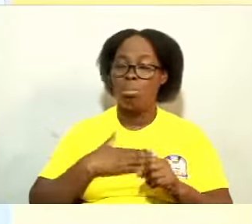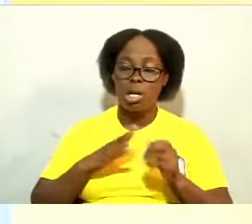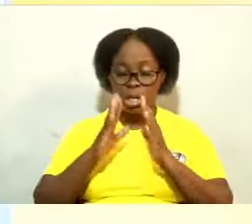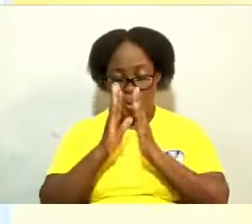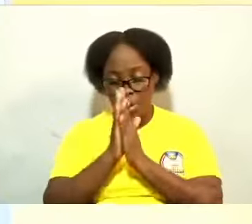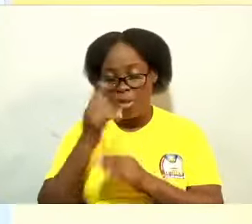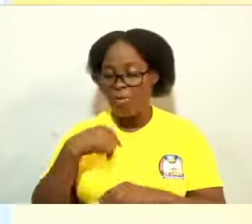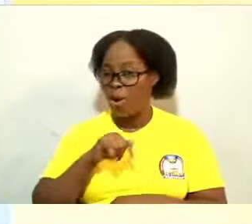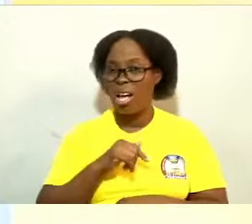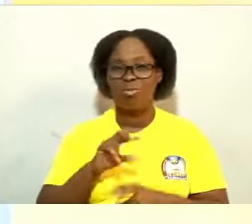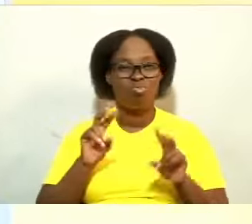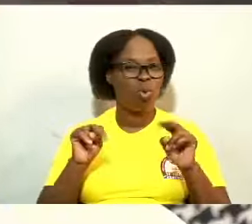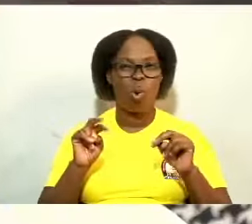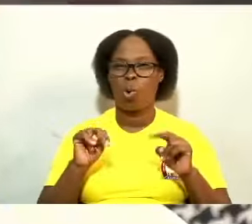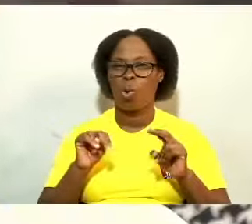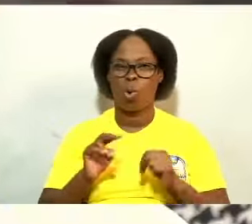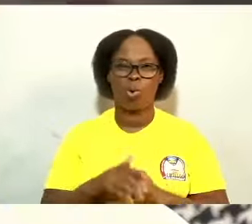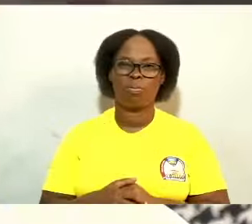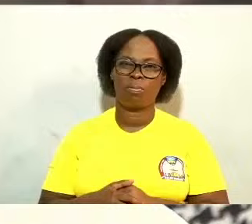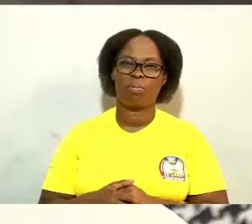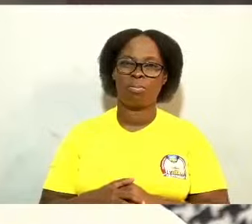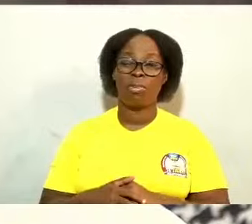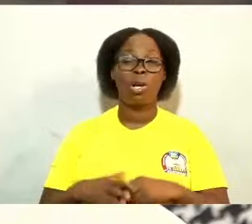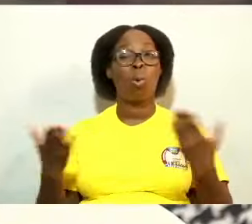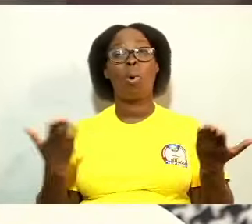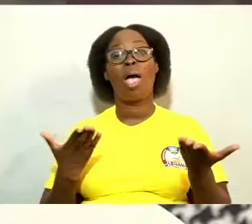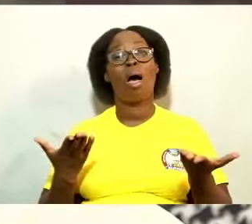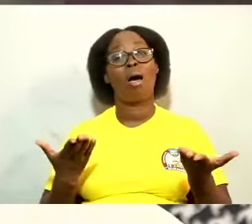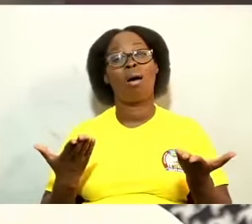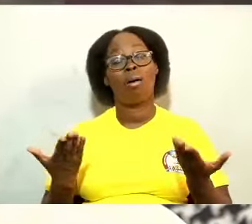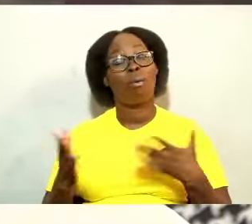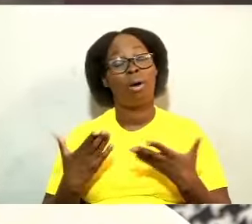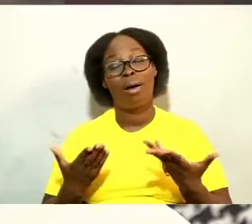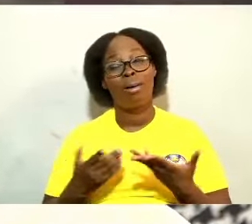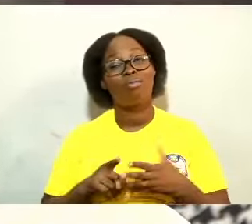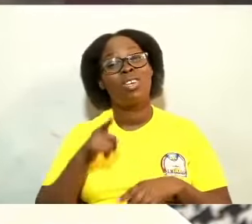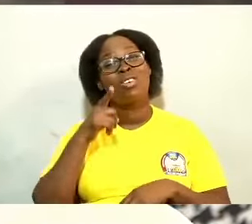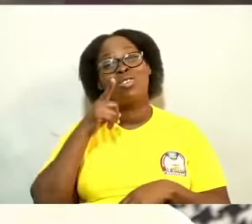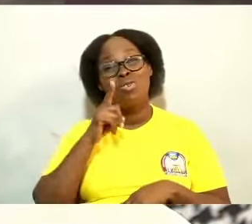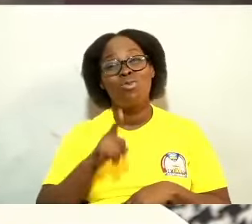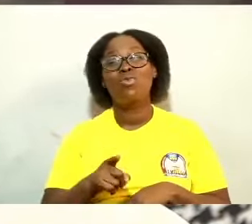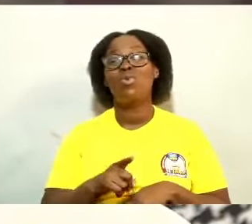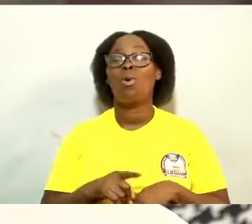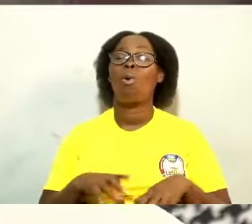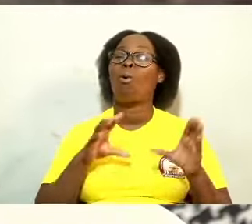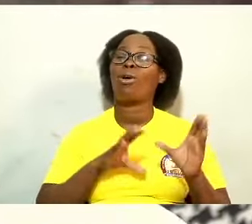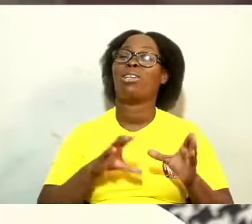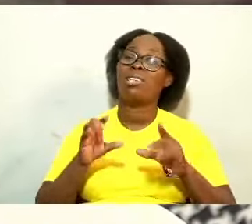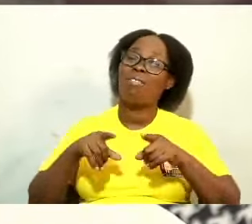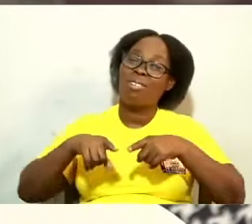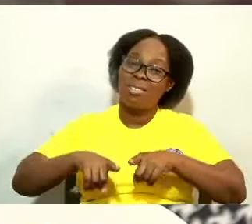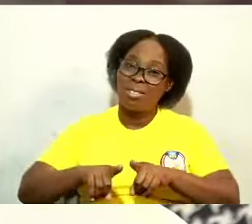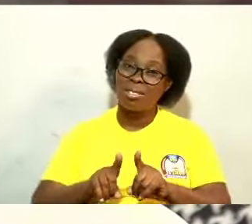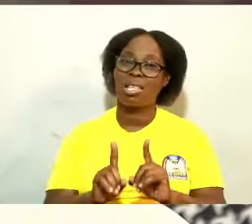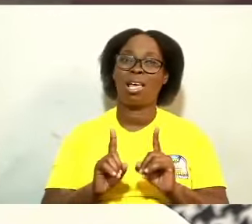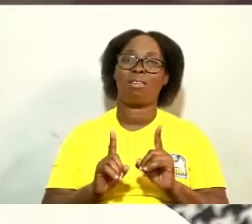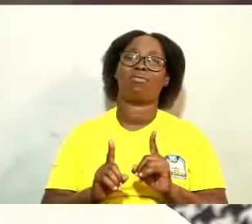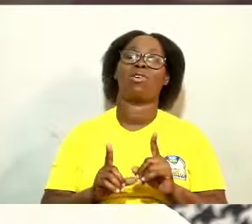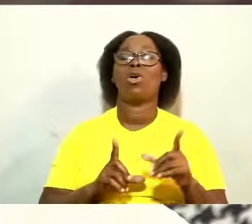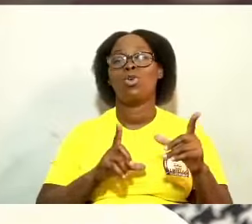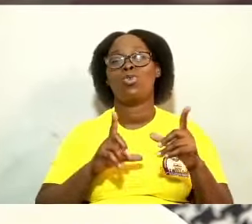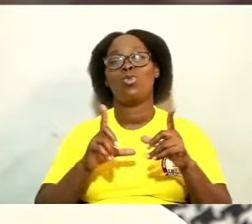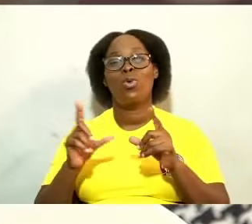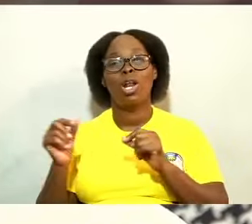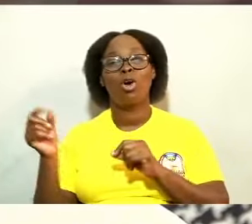alivunja amri ya sabato. Wapi na wapi? Utaugua moyo bure, utaishia kwenda Nairobi